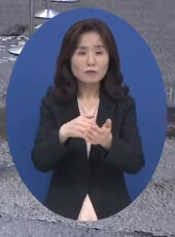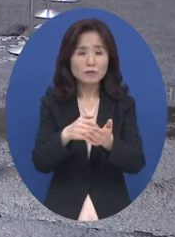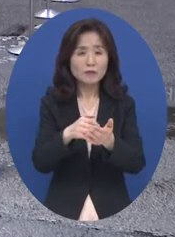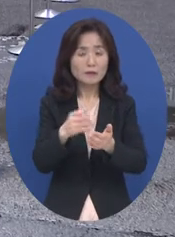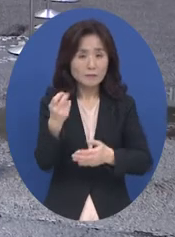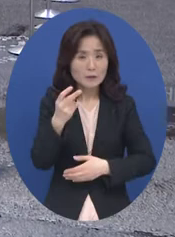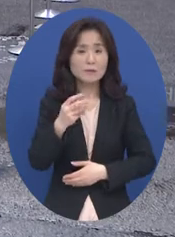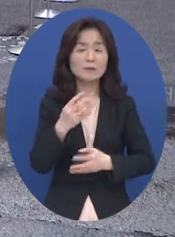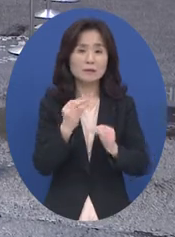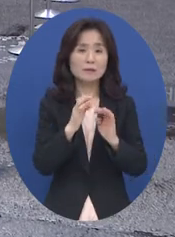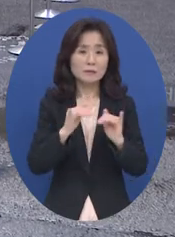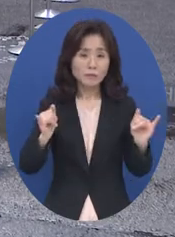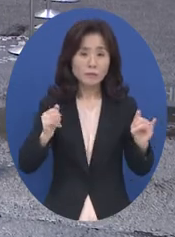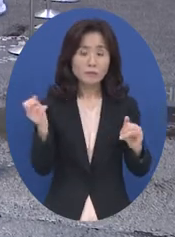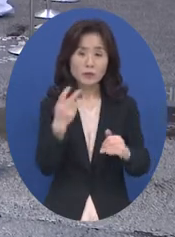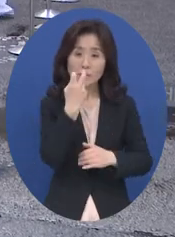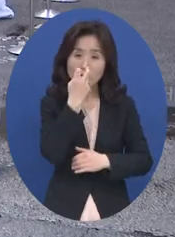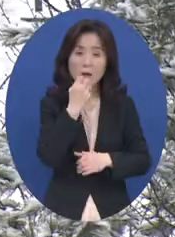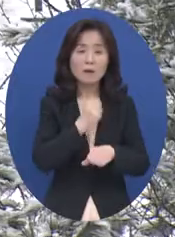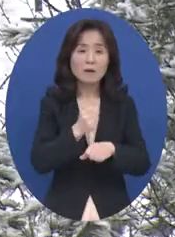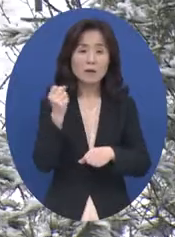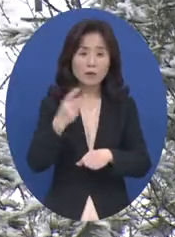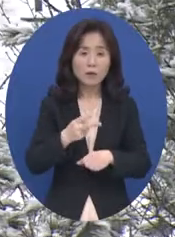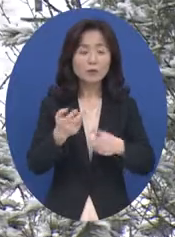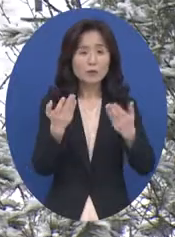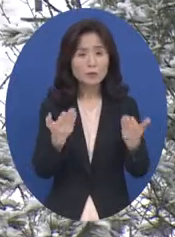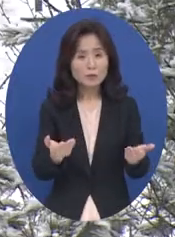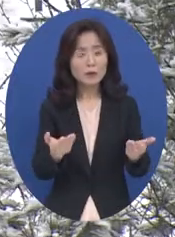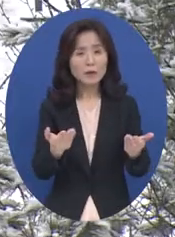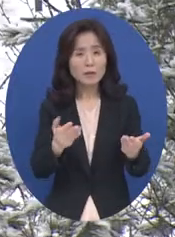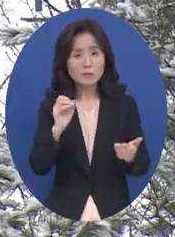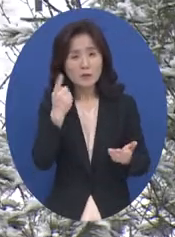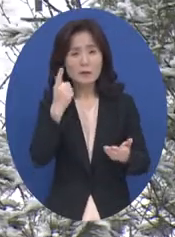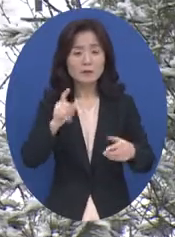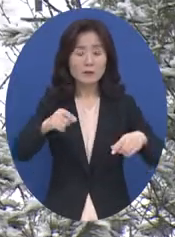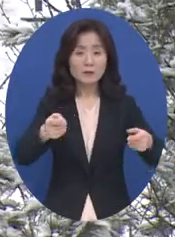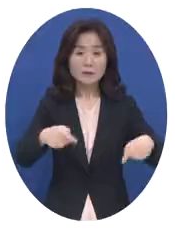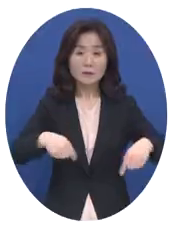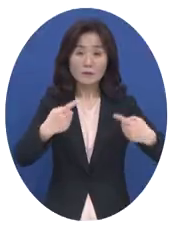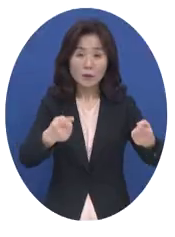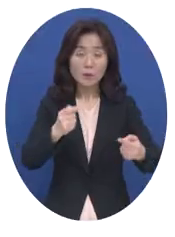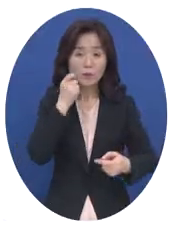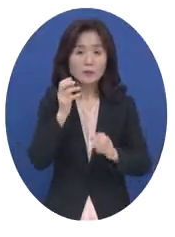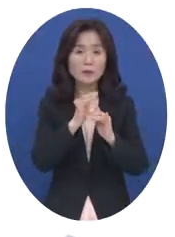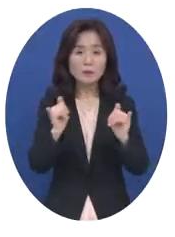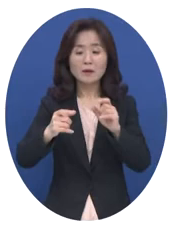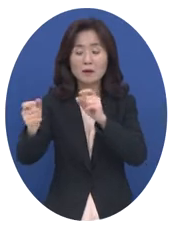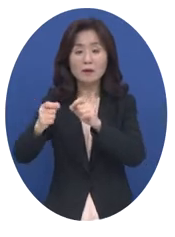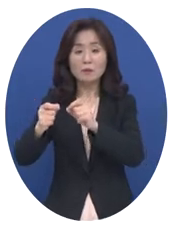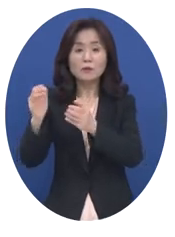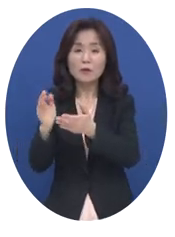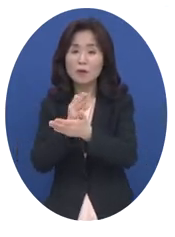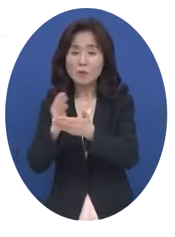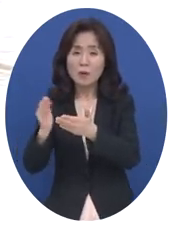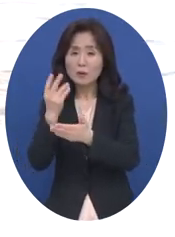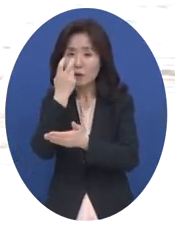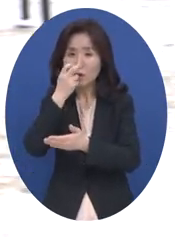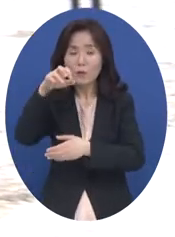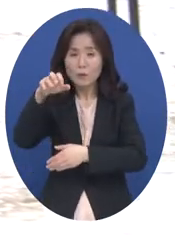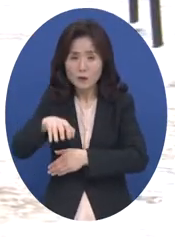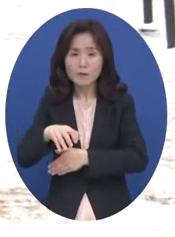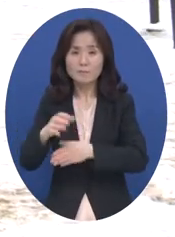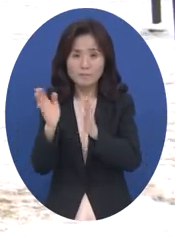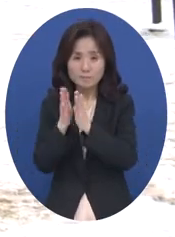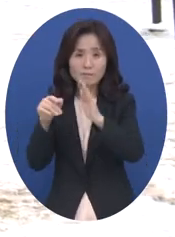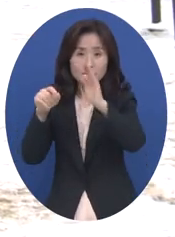검사자로 분류했고, 휴가 등 불가피한 사정으로 검사에 참여하지 못한 직원들은 인근 선별 진료소에서 자체적으로